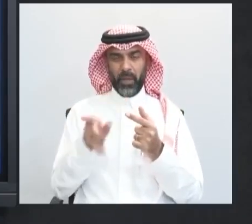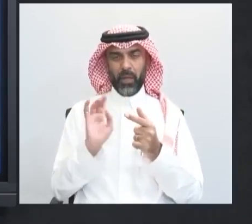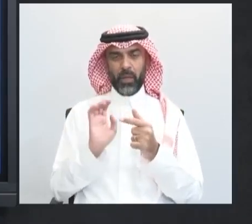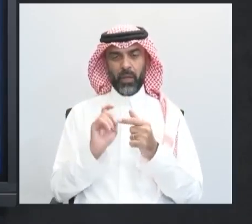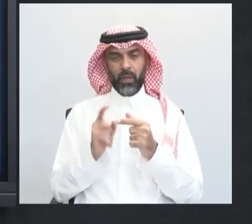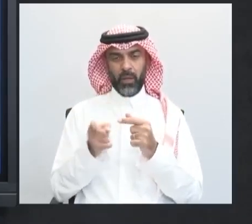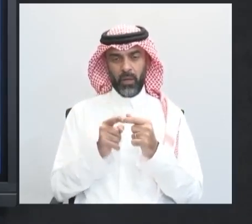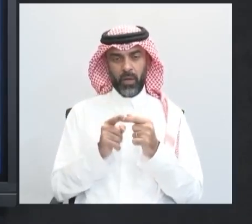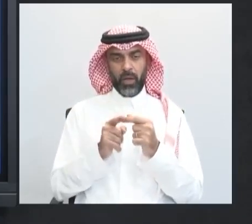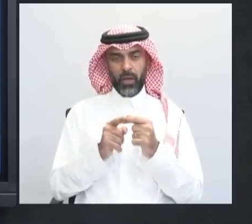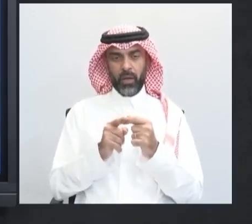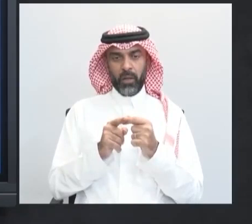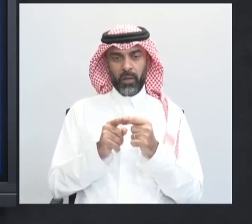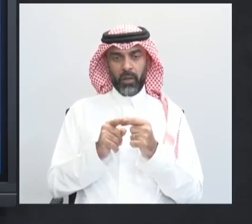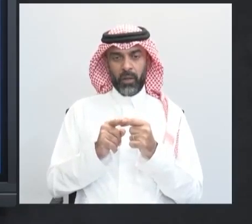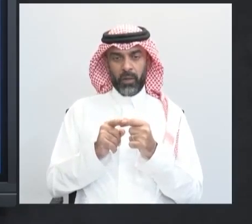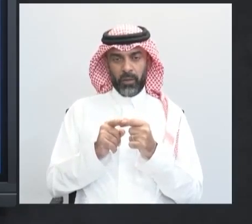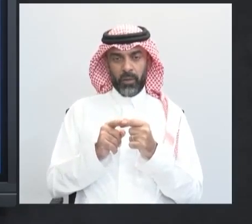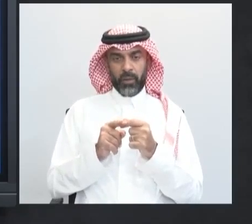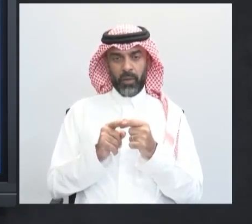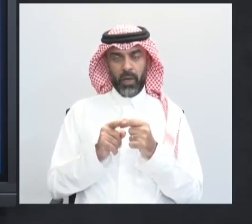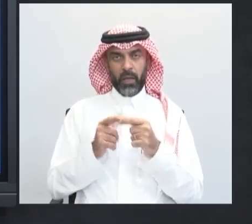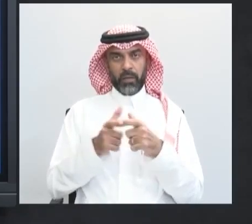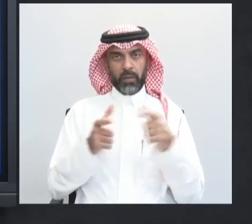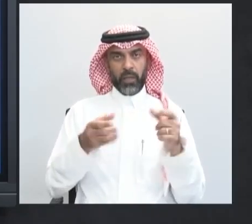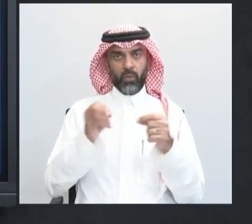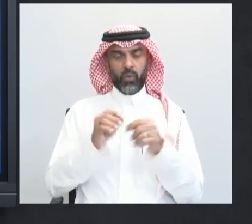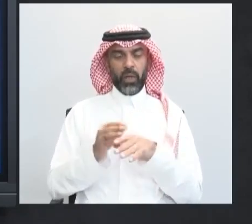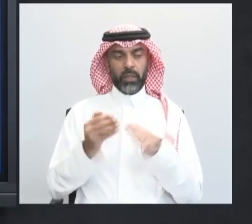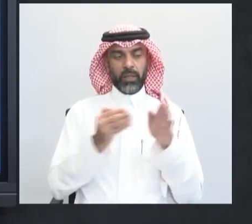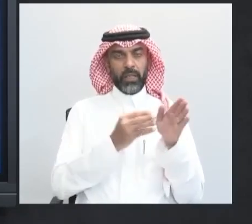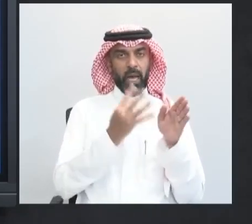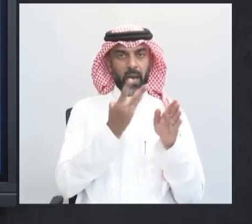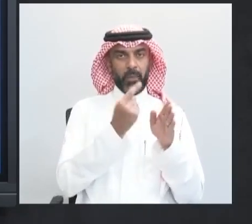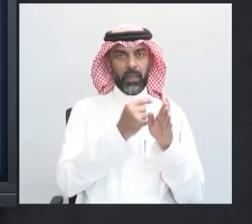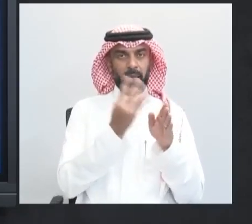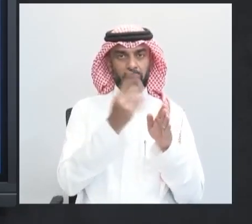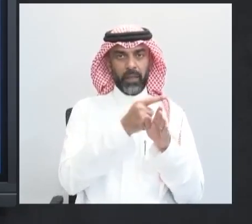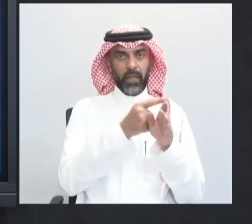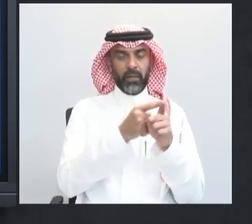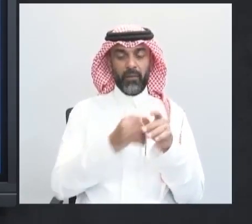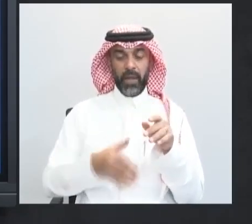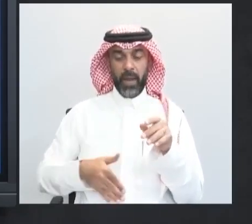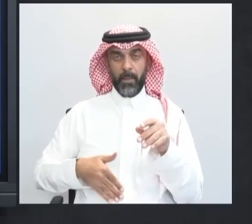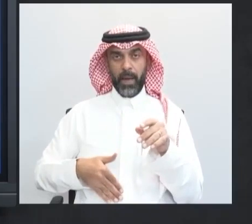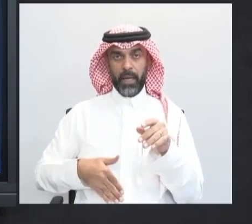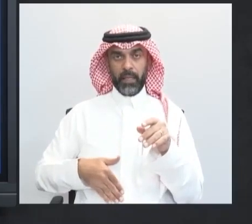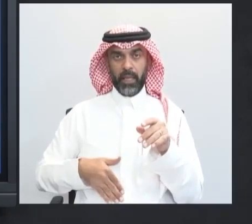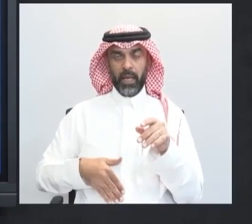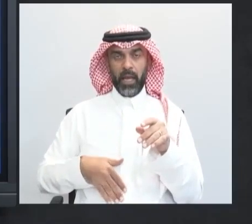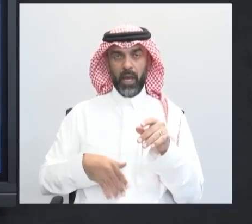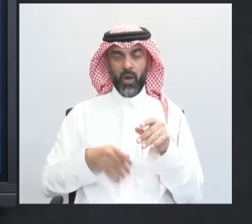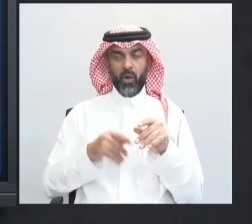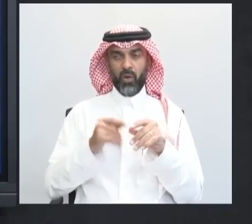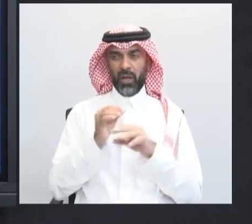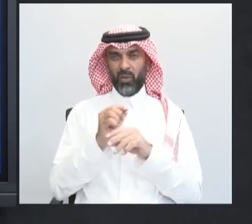الثمانيه حتى نصل الى 14 هنا وسط قاعدي وتزداد القاعديه كلما اتجهنا للرقم 14 في المعده الحموضه تصل الى